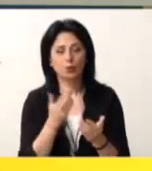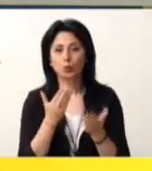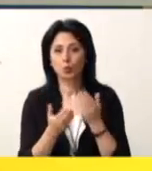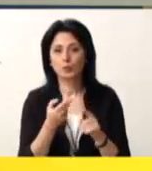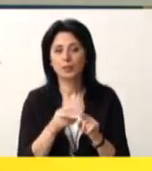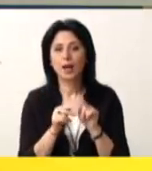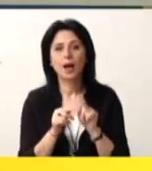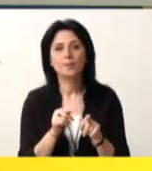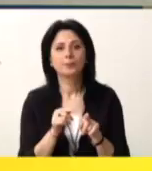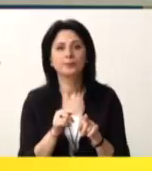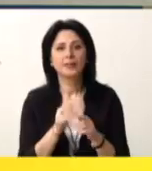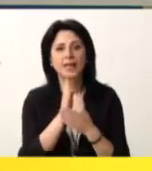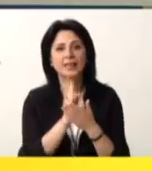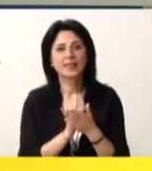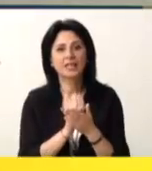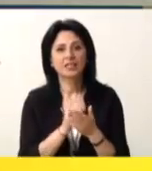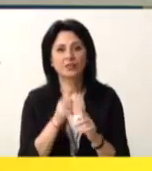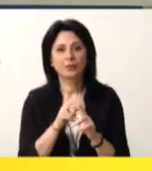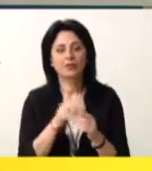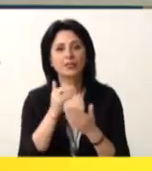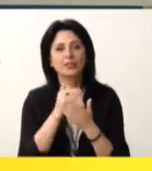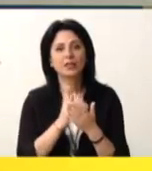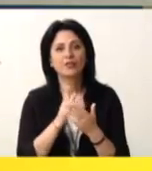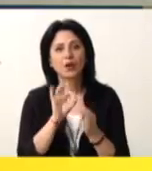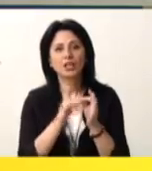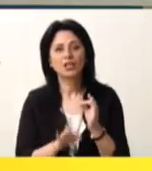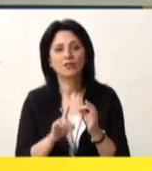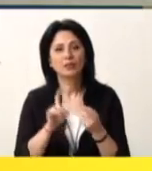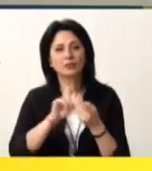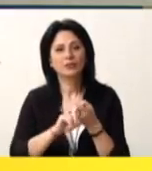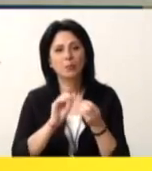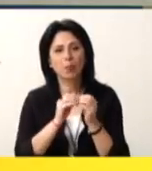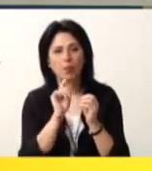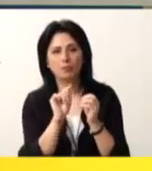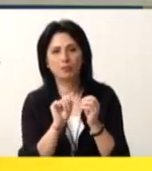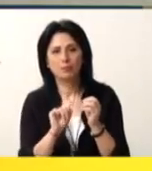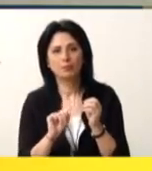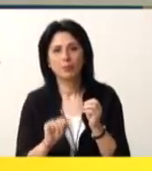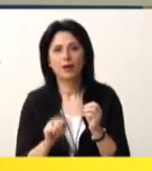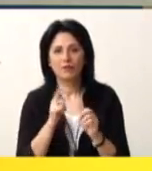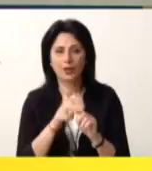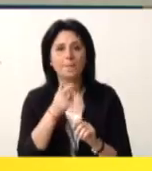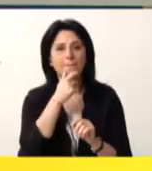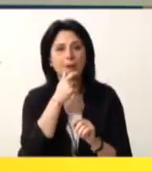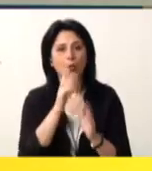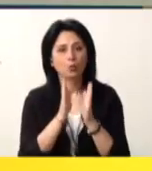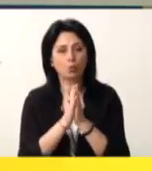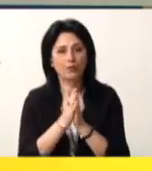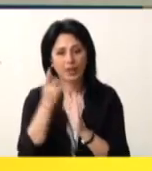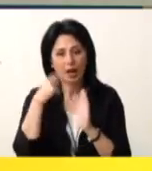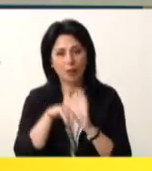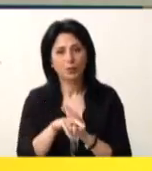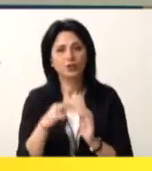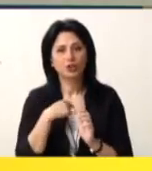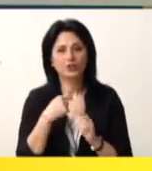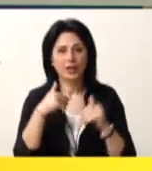ამ ნაწილს, კუჭნაწლავის ტრაქტისა, ძალიან ბევრი პრობლემა ახლავს თან ხშირად და მაყურებლის თხოვნიდან გამომდინარე